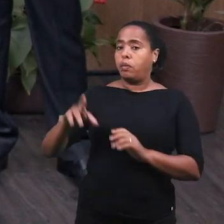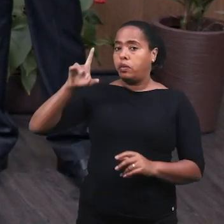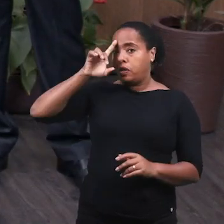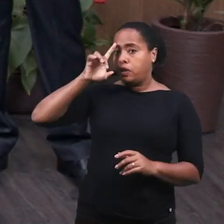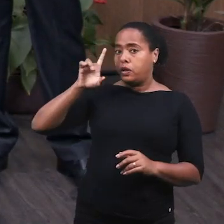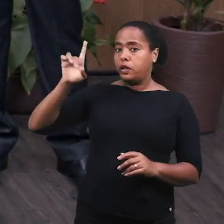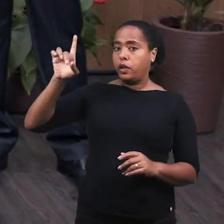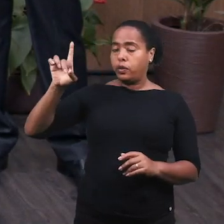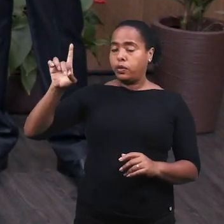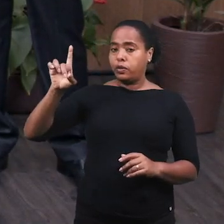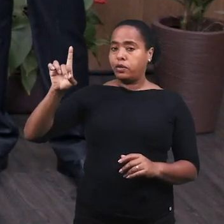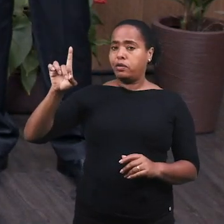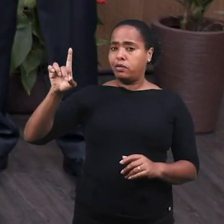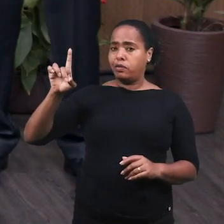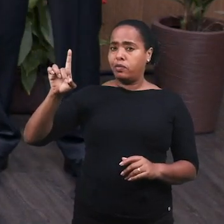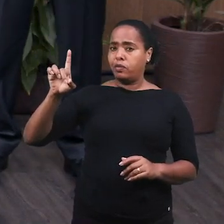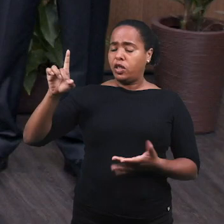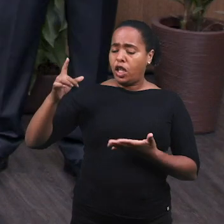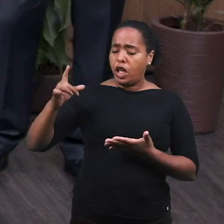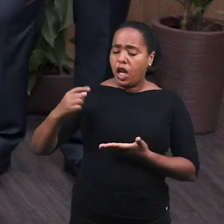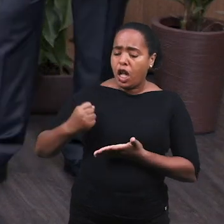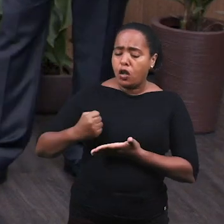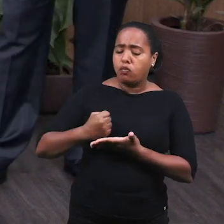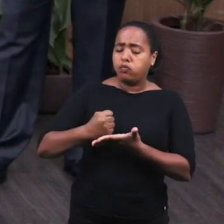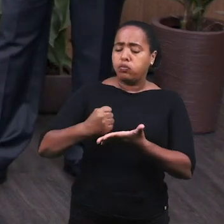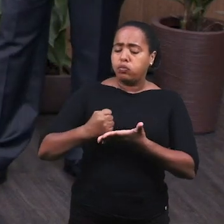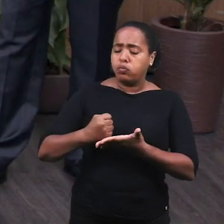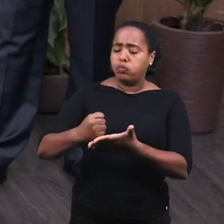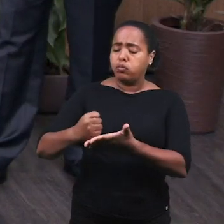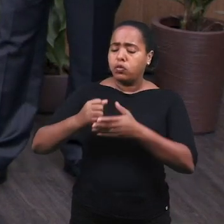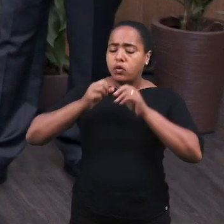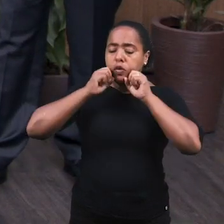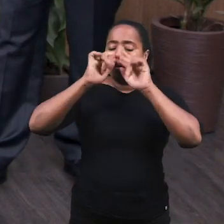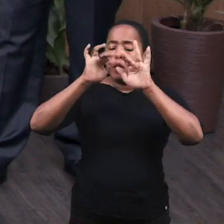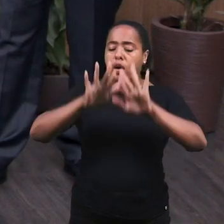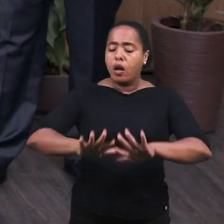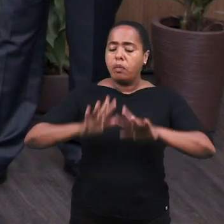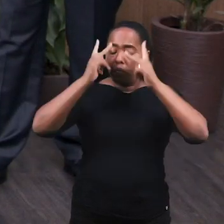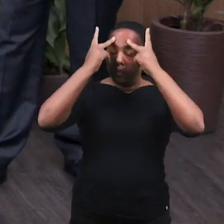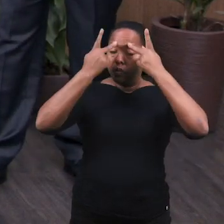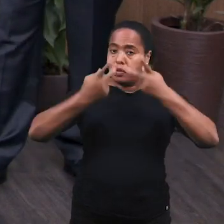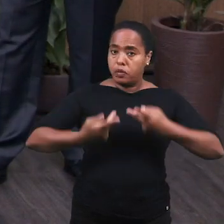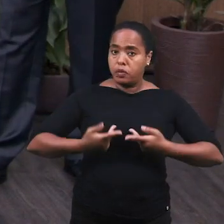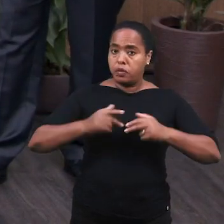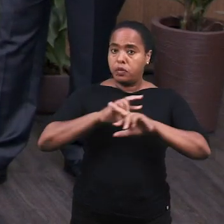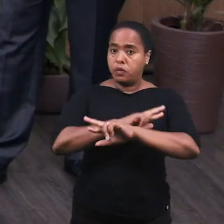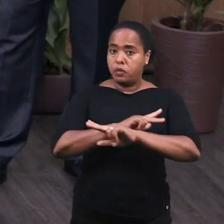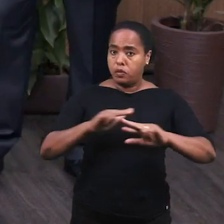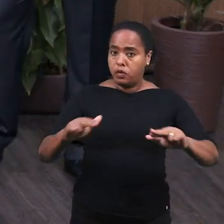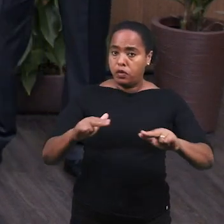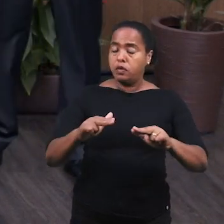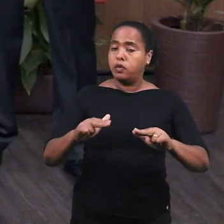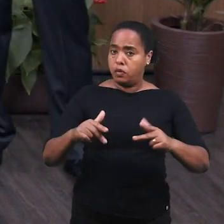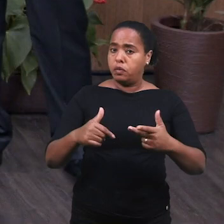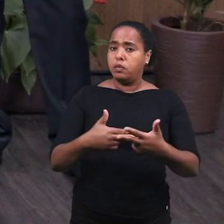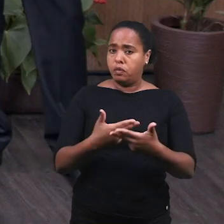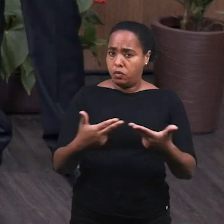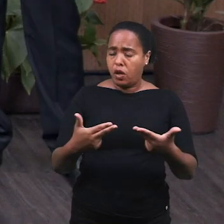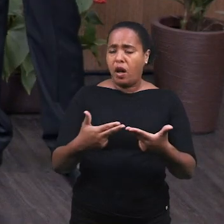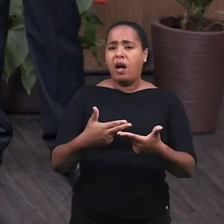безграничной, бесконечной милости. Он помогает человеку, он приходит человек навстречу, благословляет его во